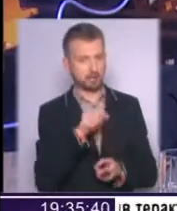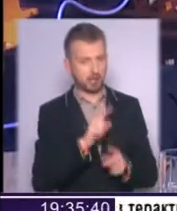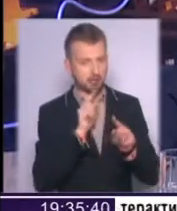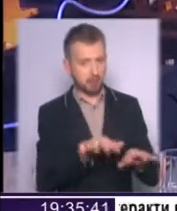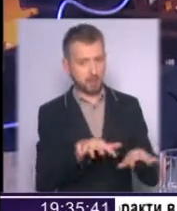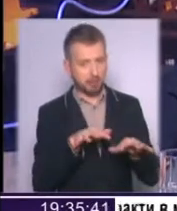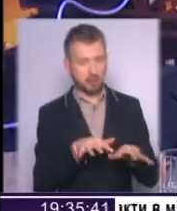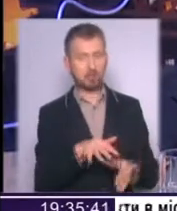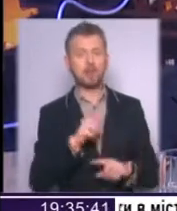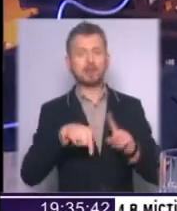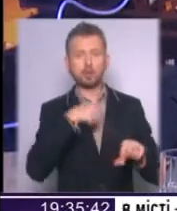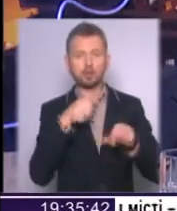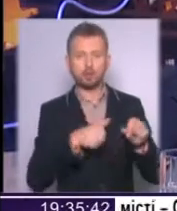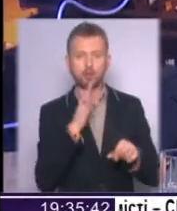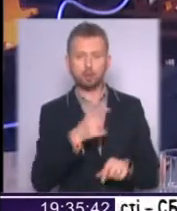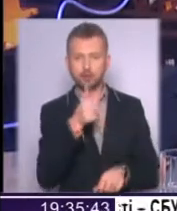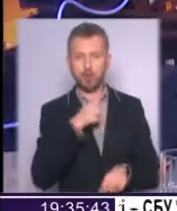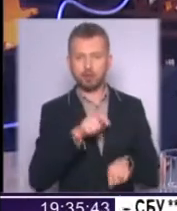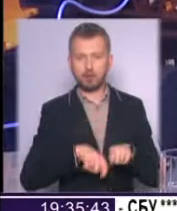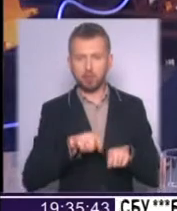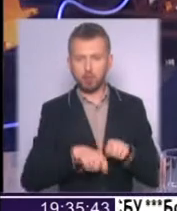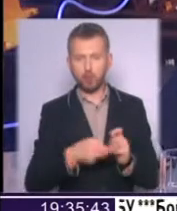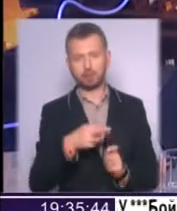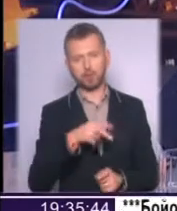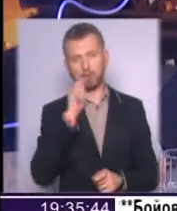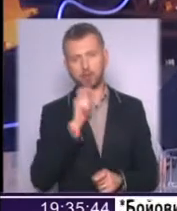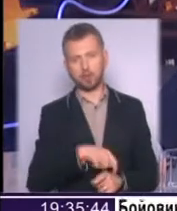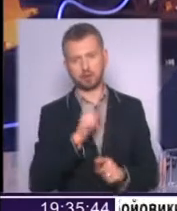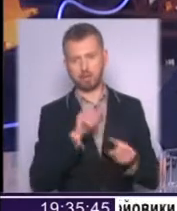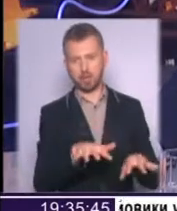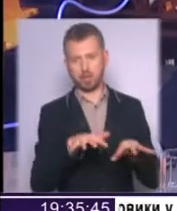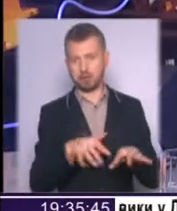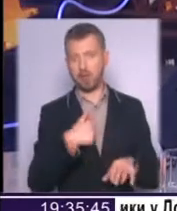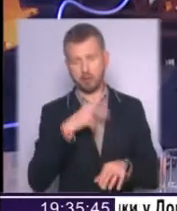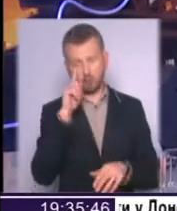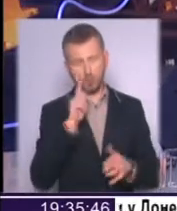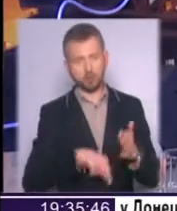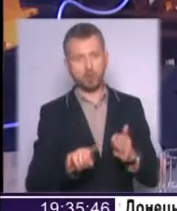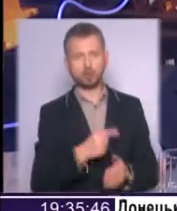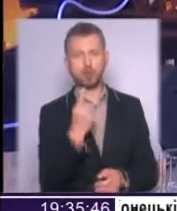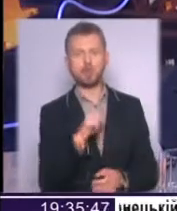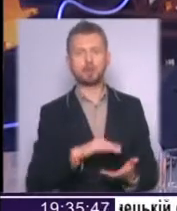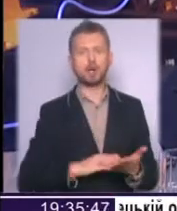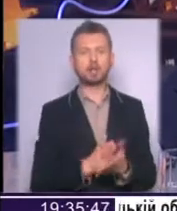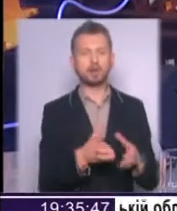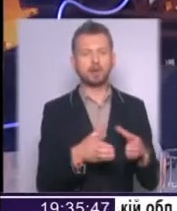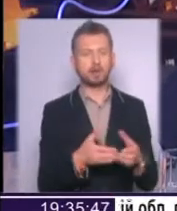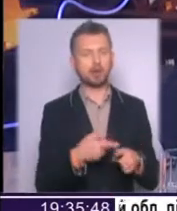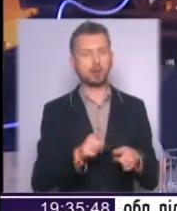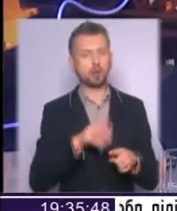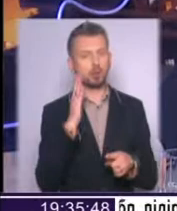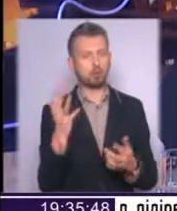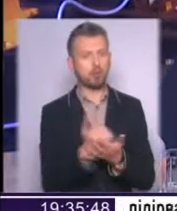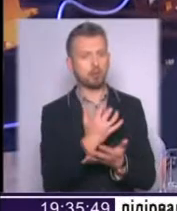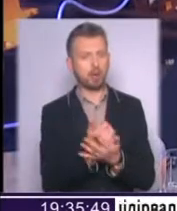парламентом. Следующий год будет экзаменационным для украинского парламентаризма. Я убежден, что одна из политических сил, которая будет набирать